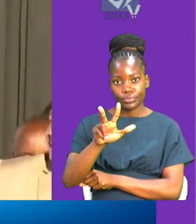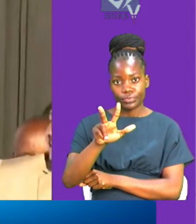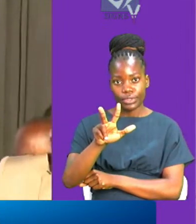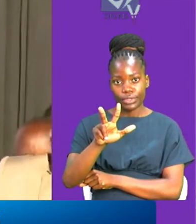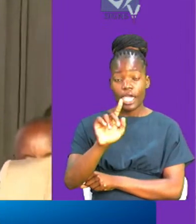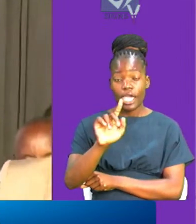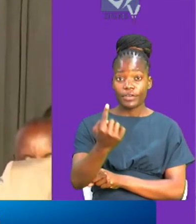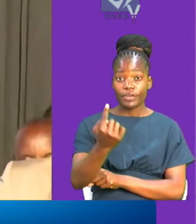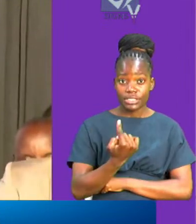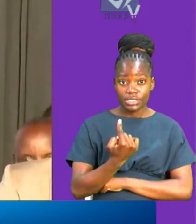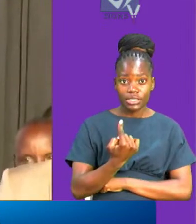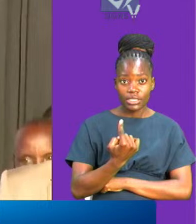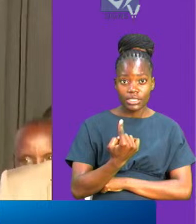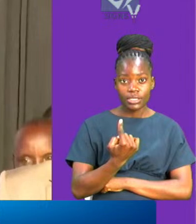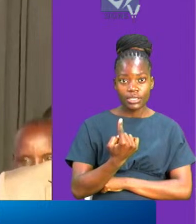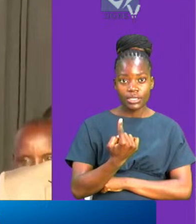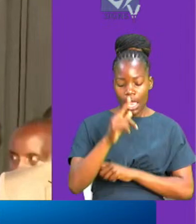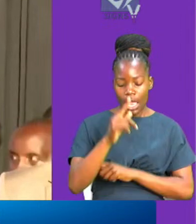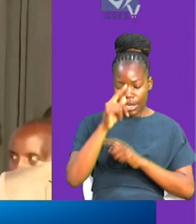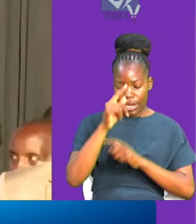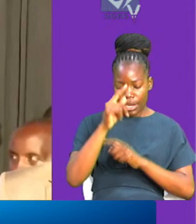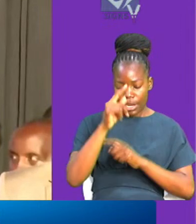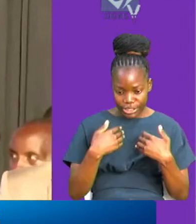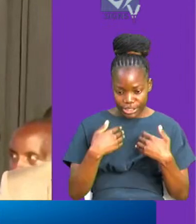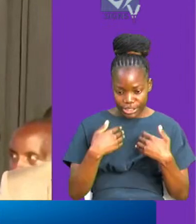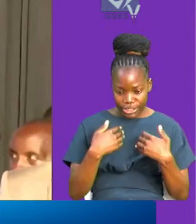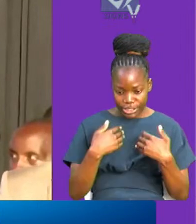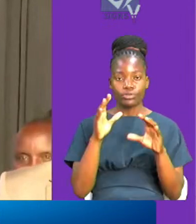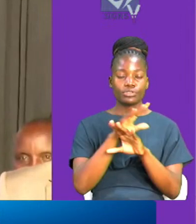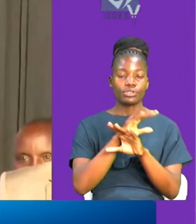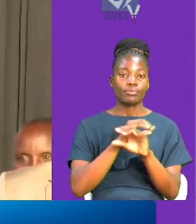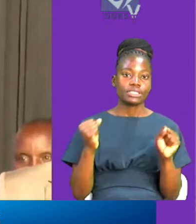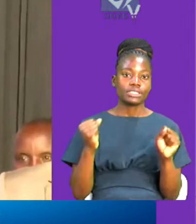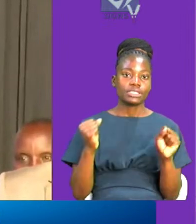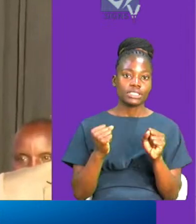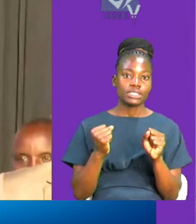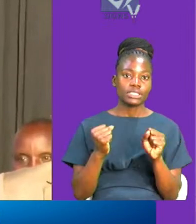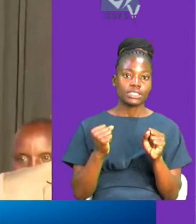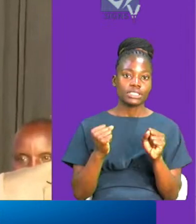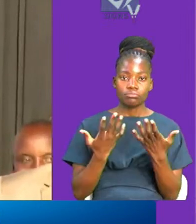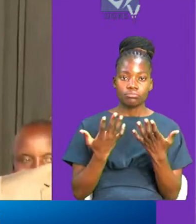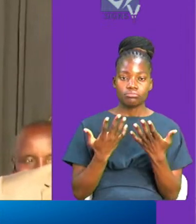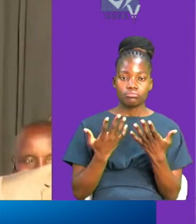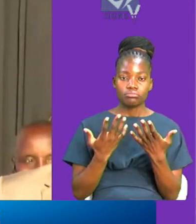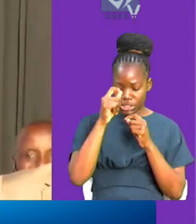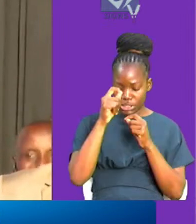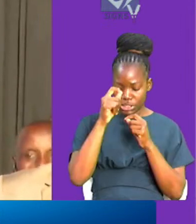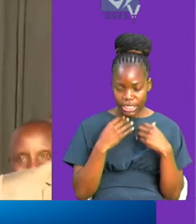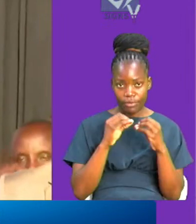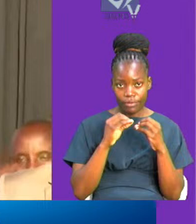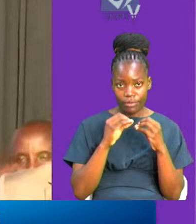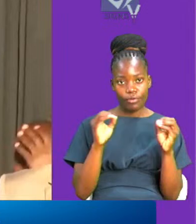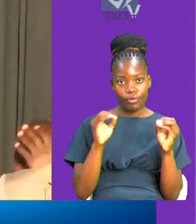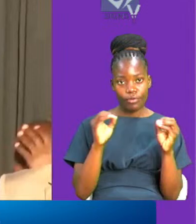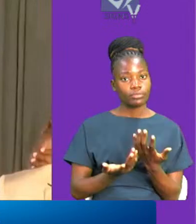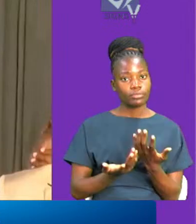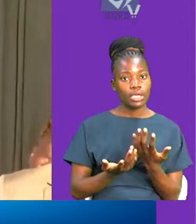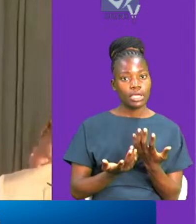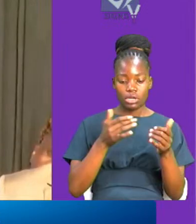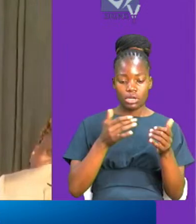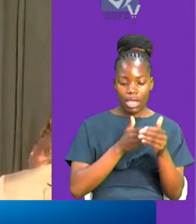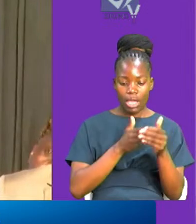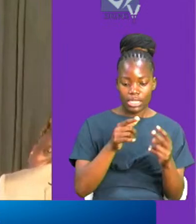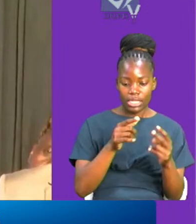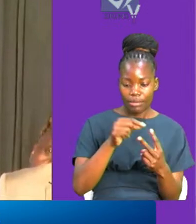Kwanza, it is disrespectful to the president. Hiyo ni kukosa heshima kwa kiongozi. Sasa kiongozi amechaguliwa